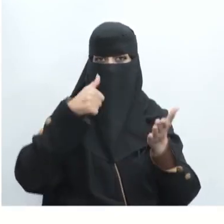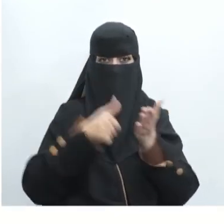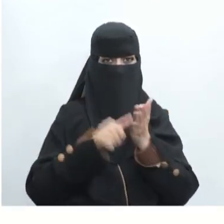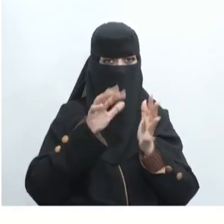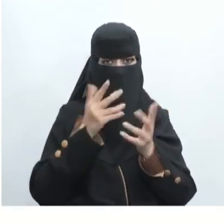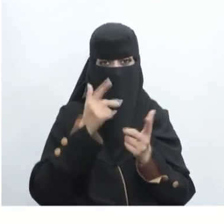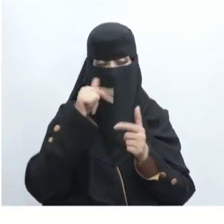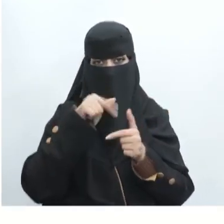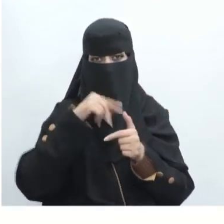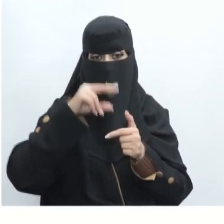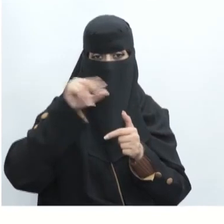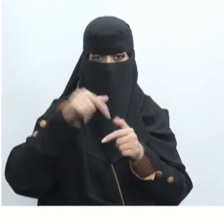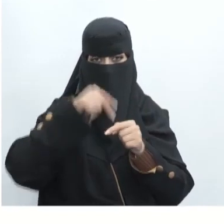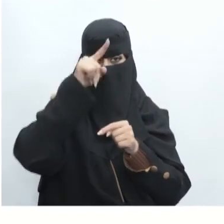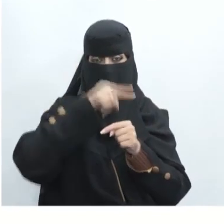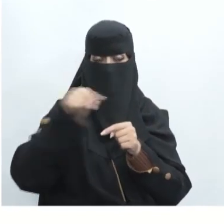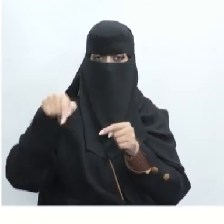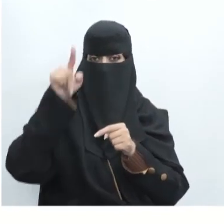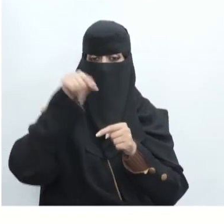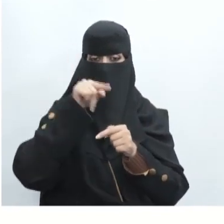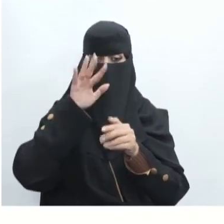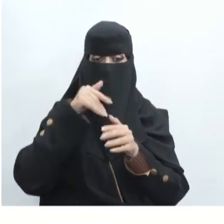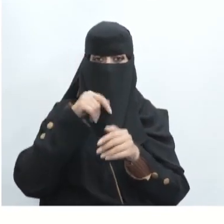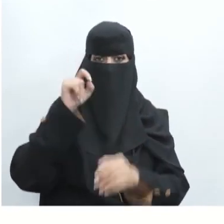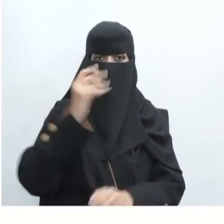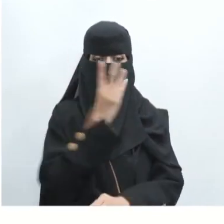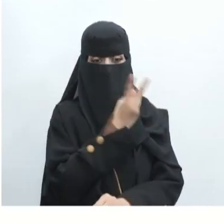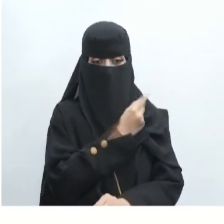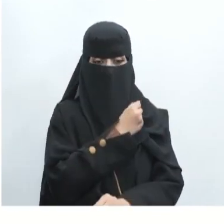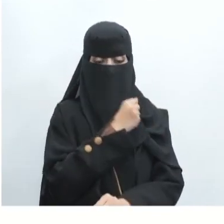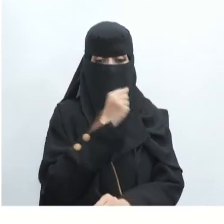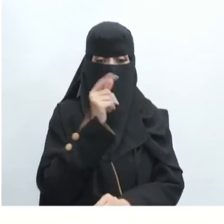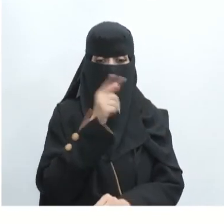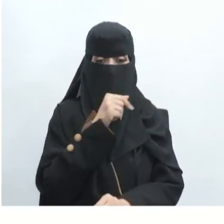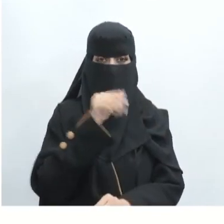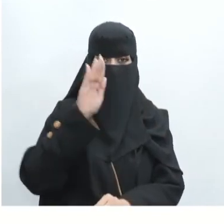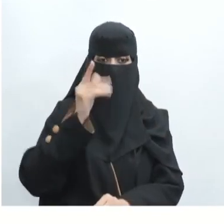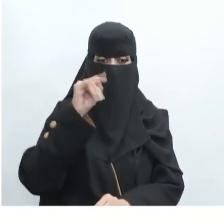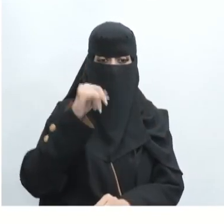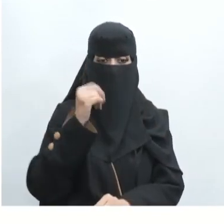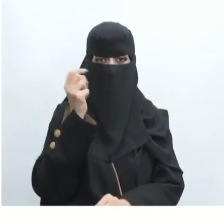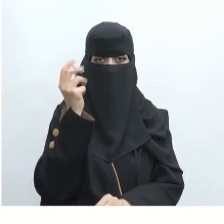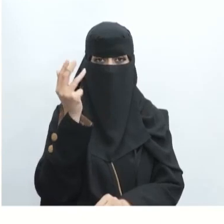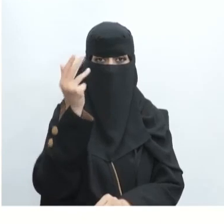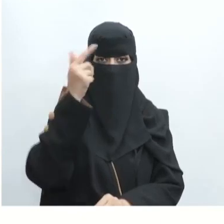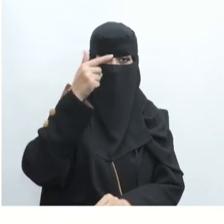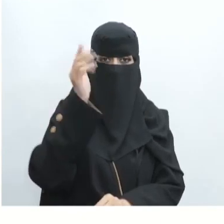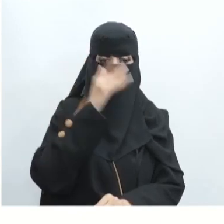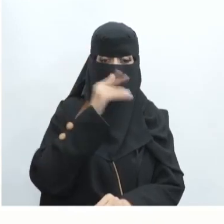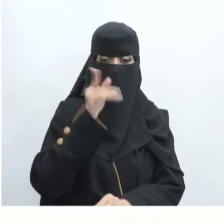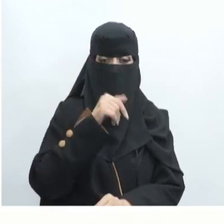ايضا نمثلها بالرسم البياني لدينا فلسطين او سيراليون وفلسطين ومالي